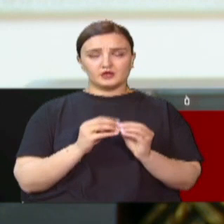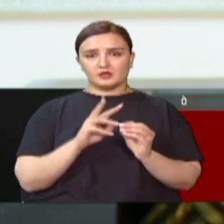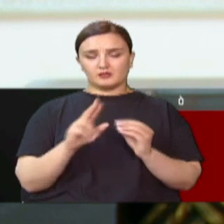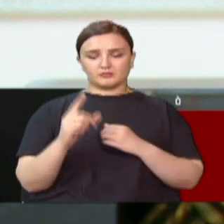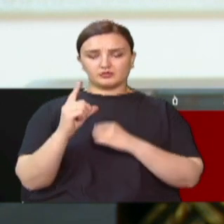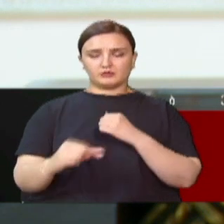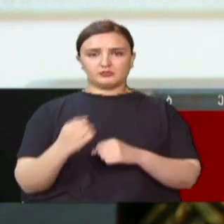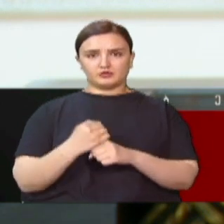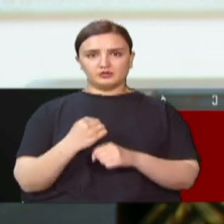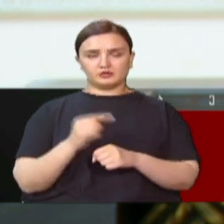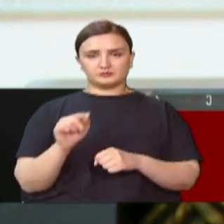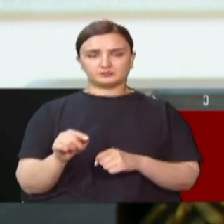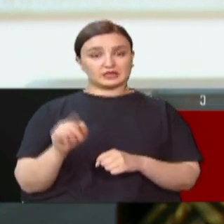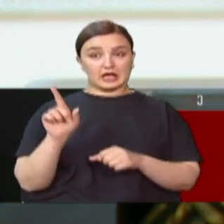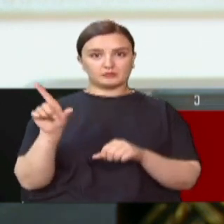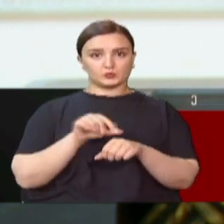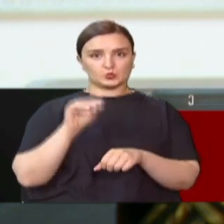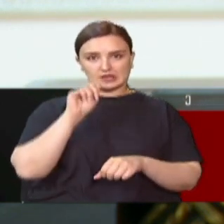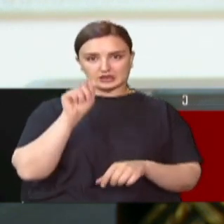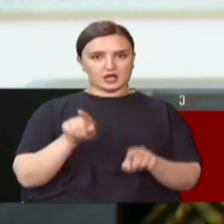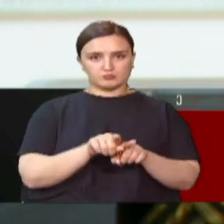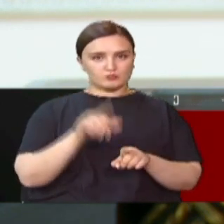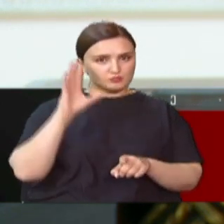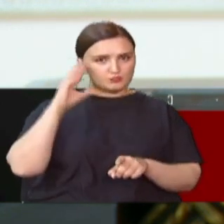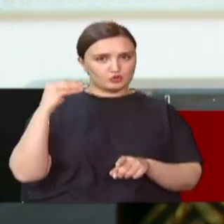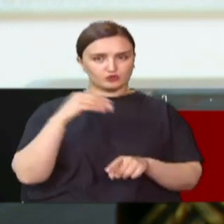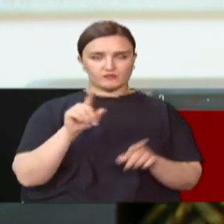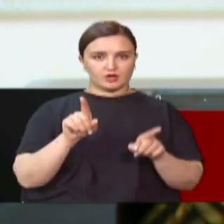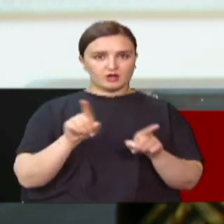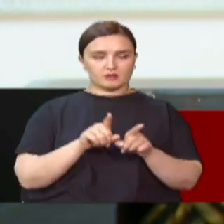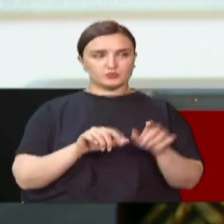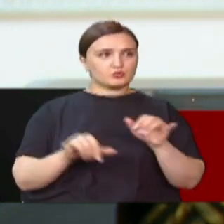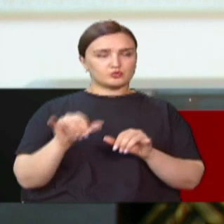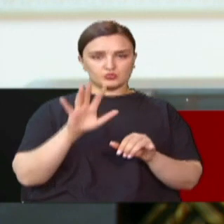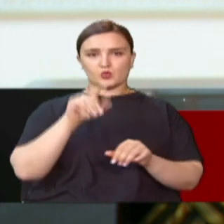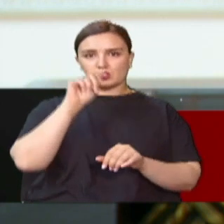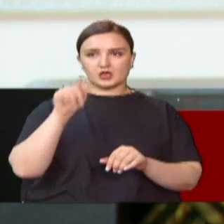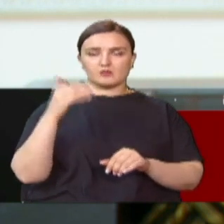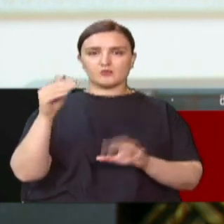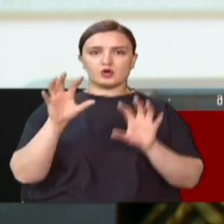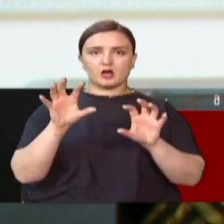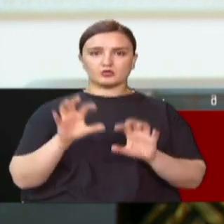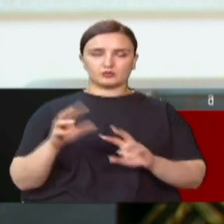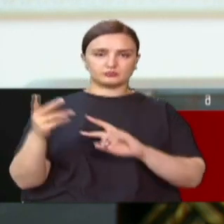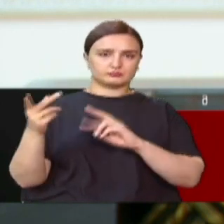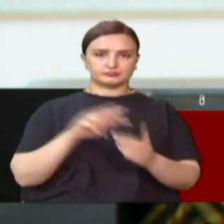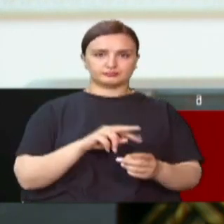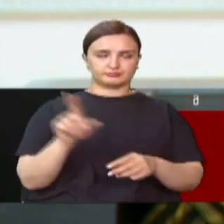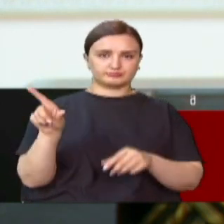მე რამდენადაც მაგ ინფორმაცია, მოლდოვამ, მანაც ასე გადმოთარგმნა უკრაინულიდან და